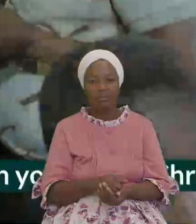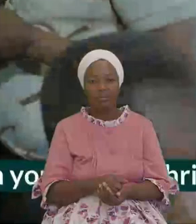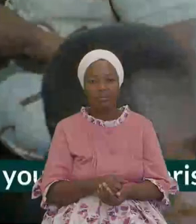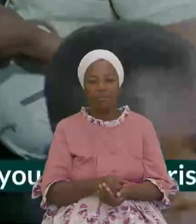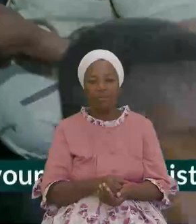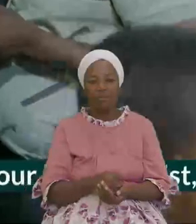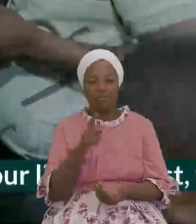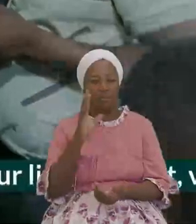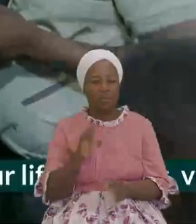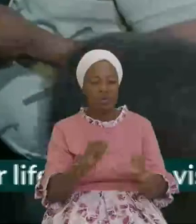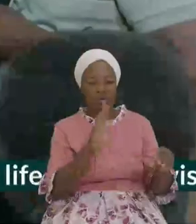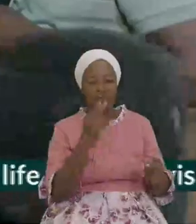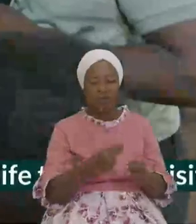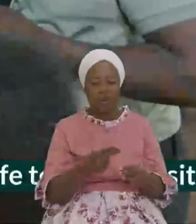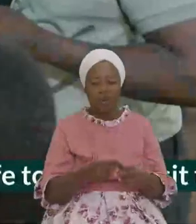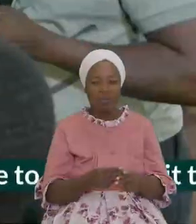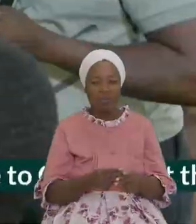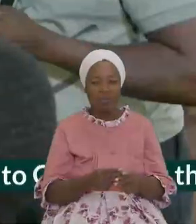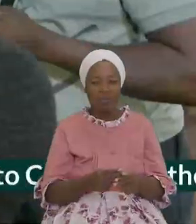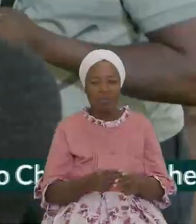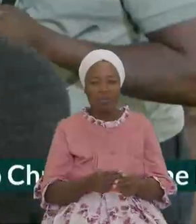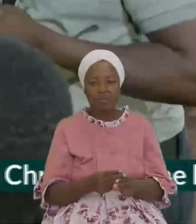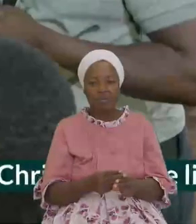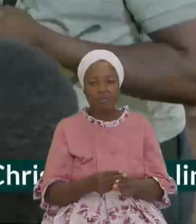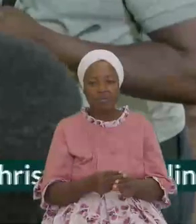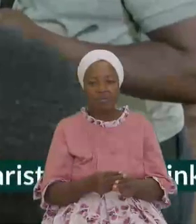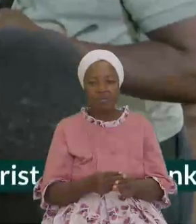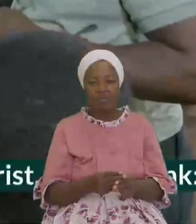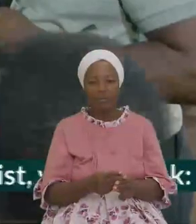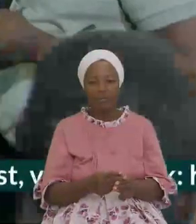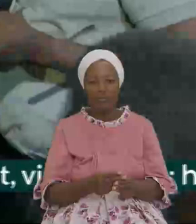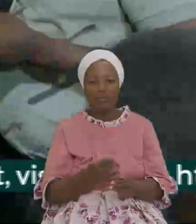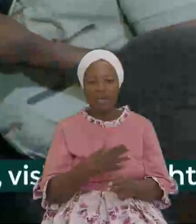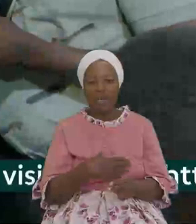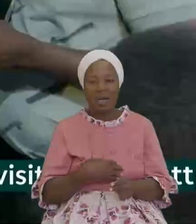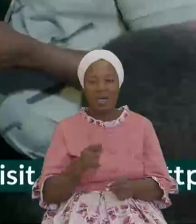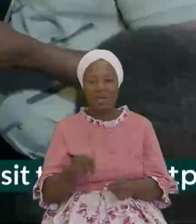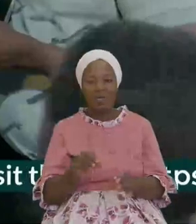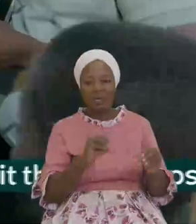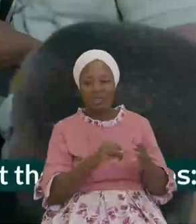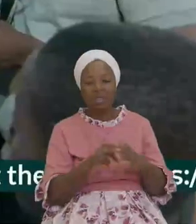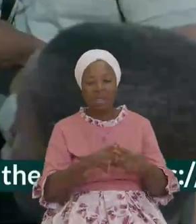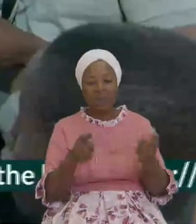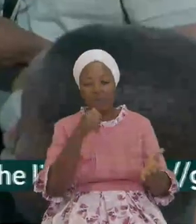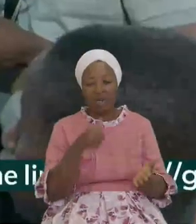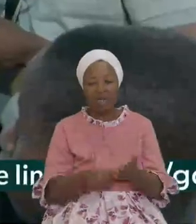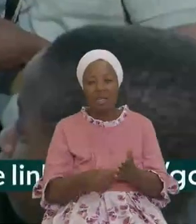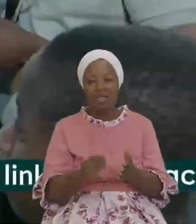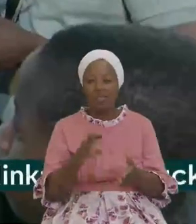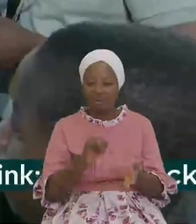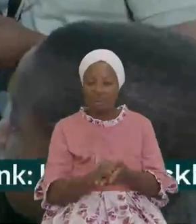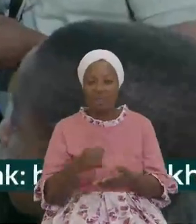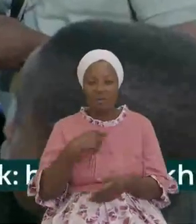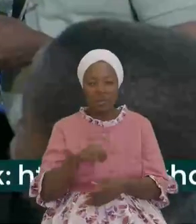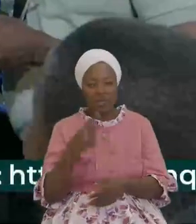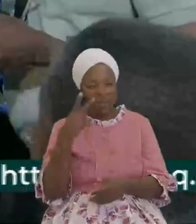régions, dans nos groupes, dans nos districts, sur les champs de croisade où vous êtes. Comme vous êtes levés,